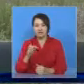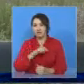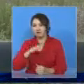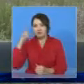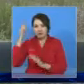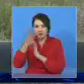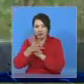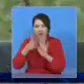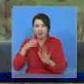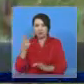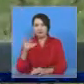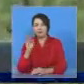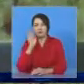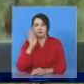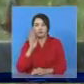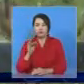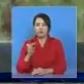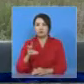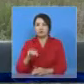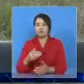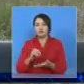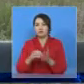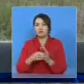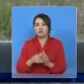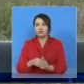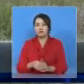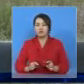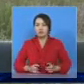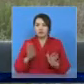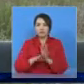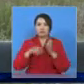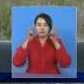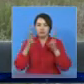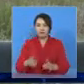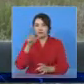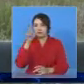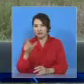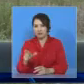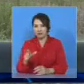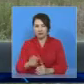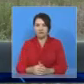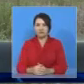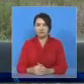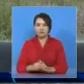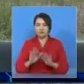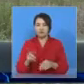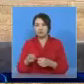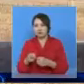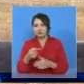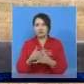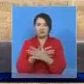уже бір тонна суы деген это жақсы препарат. Адамға зияны жоқ, ол 4-ші класс опасность, ол еш не жоқ, только это в